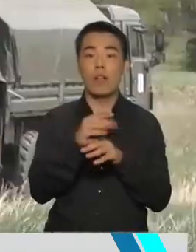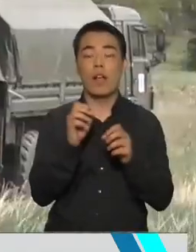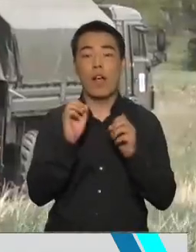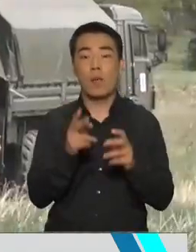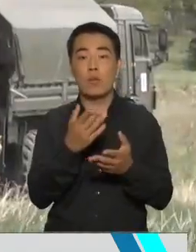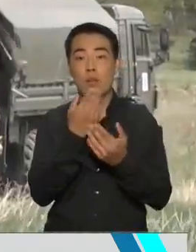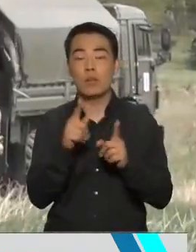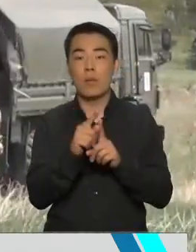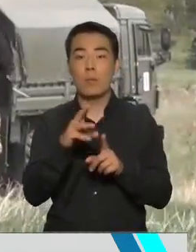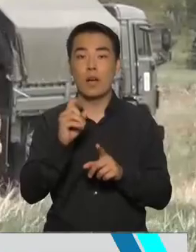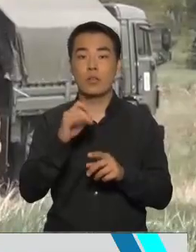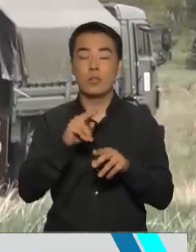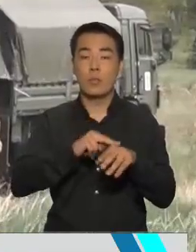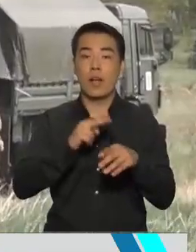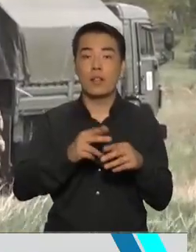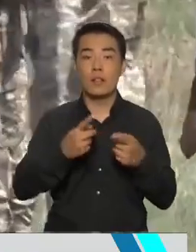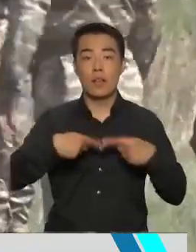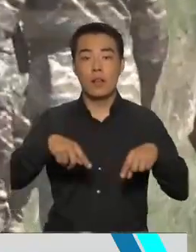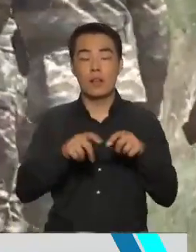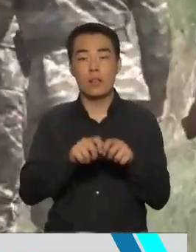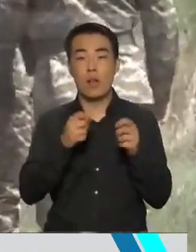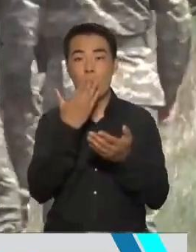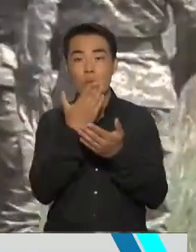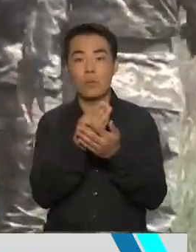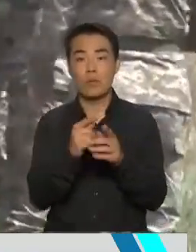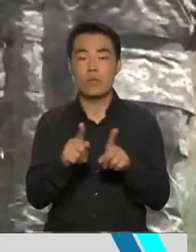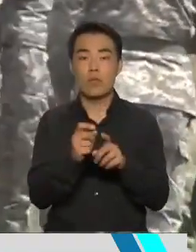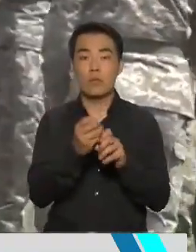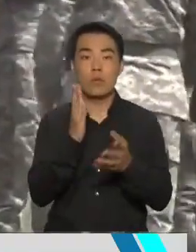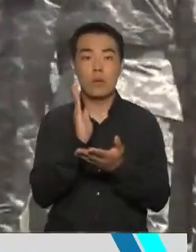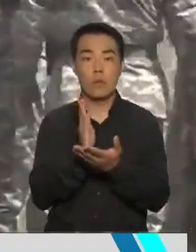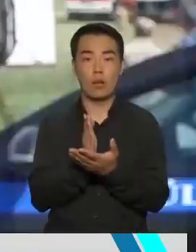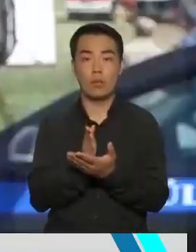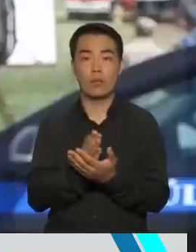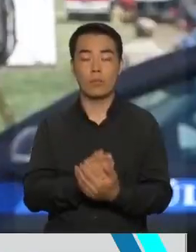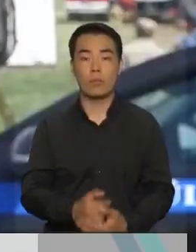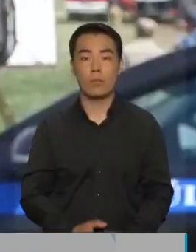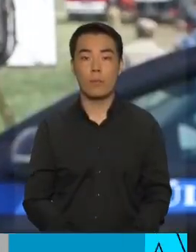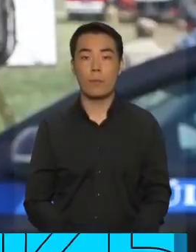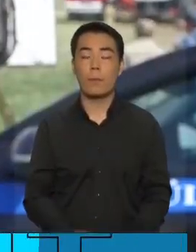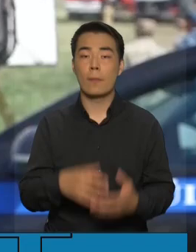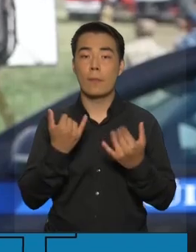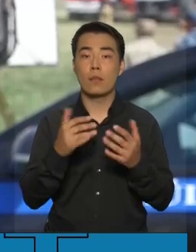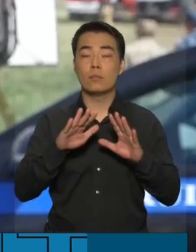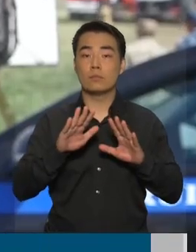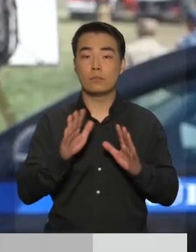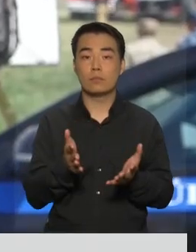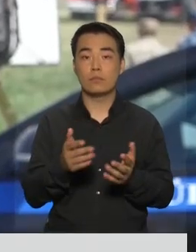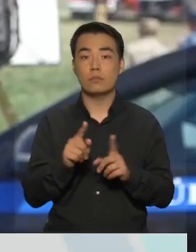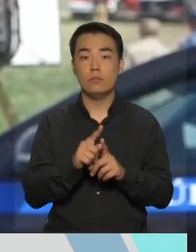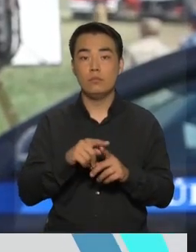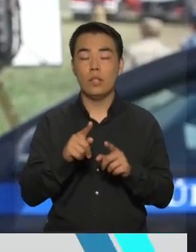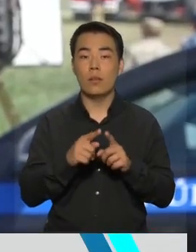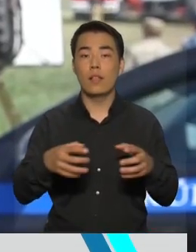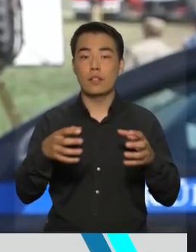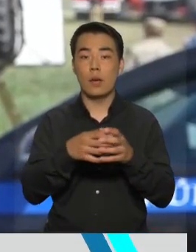үшін Бородулиха ауданының полиция бөлімінің жеке құрамы кезекшілік етуде. Оқиға орнында жедел штаб